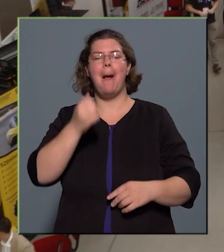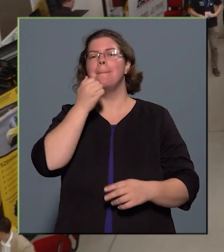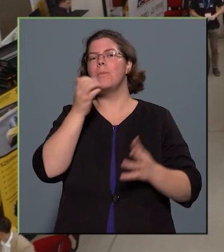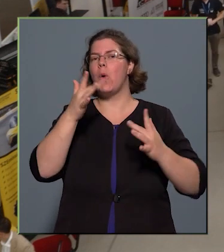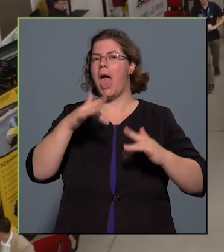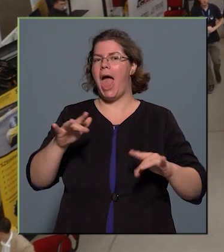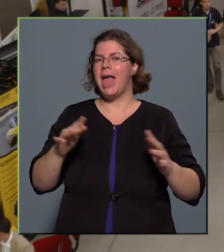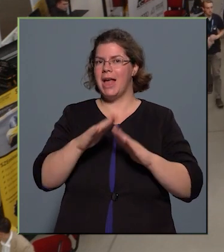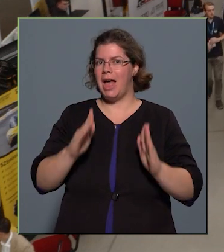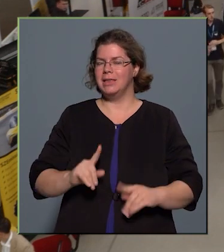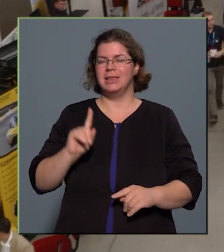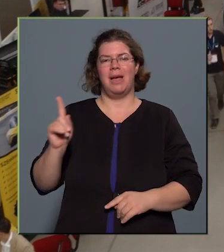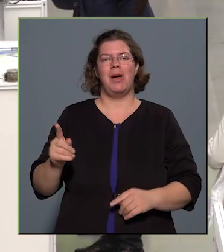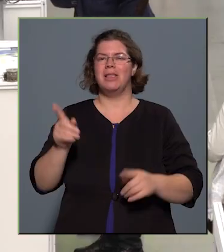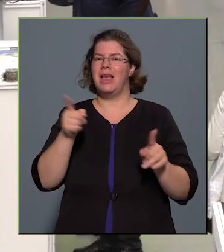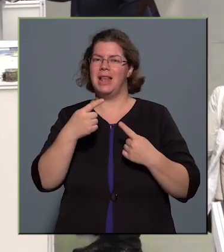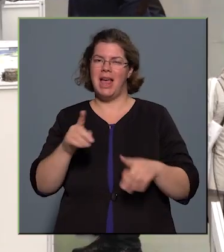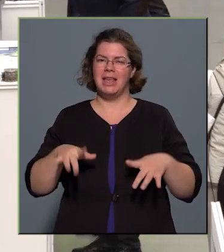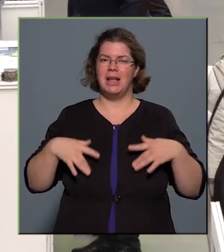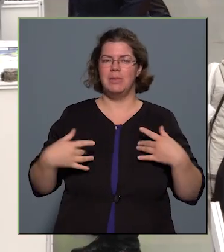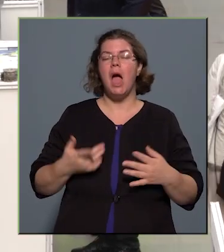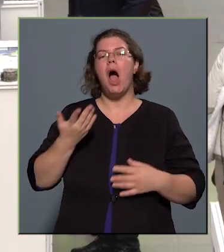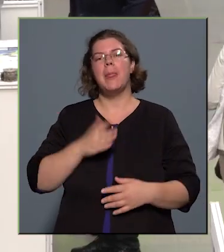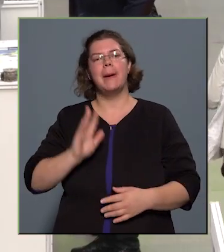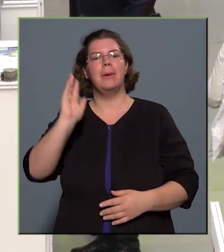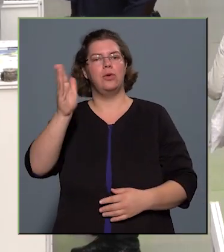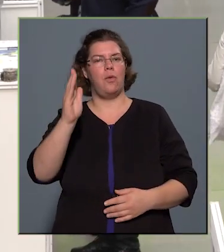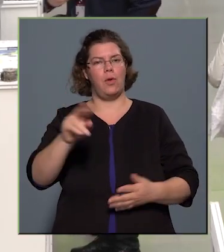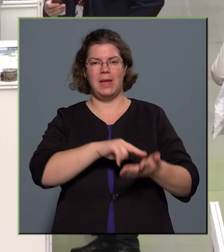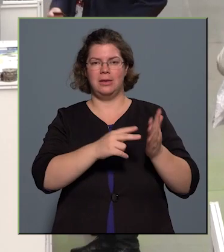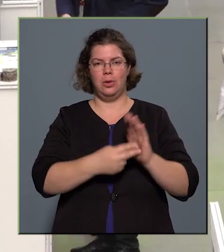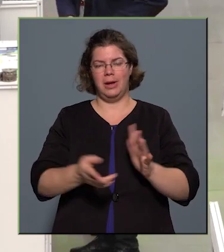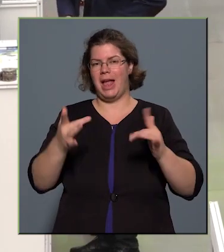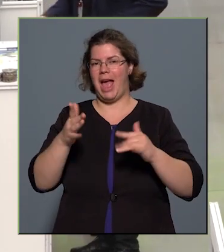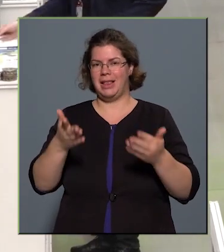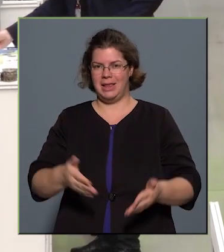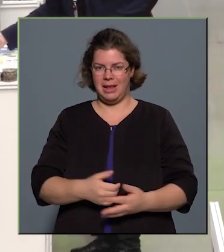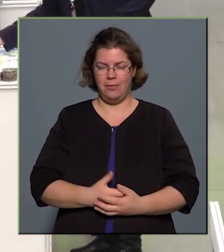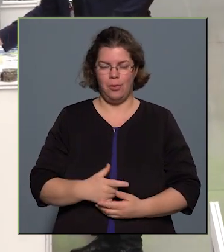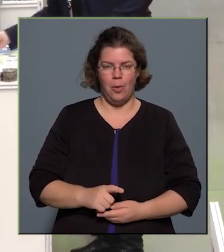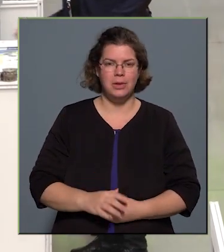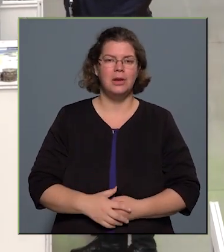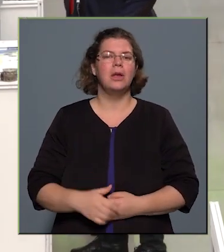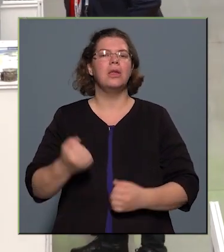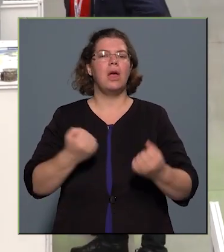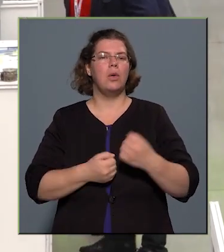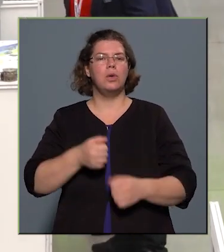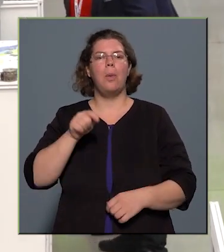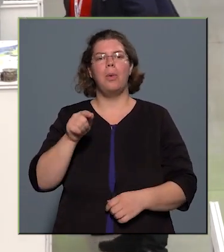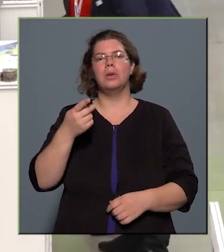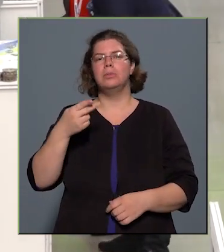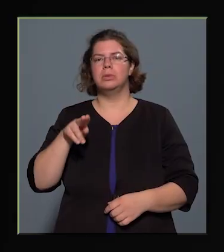a zenei élmények, hanem a jövő technológiájának helyszíne volt. Az autopront.hu és a Magyar